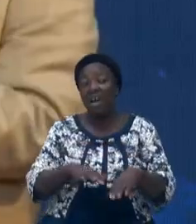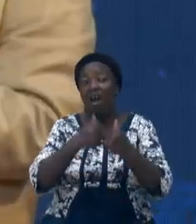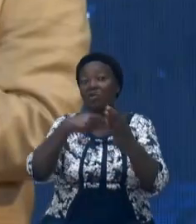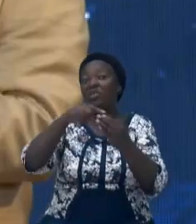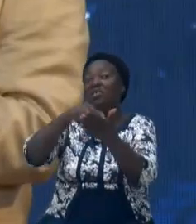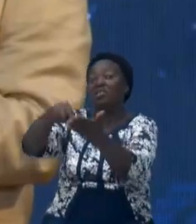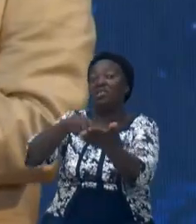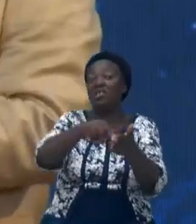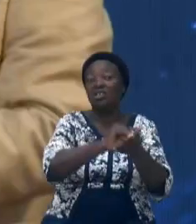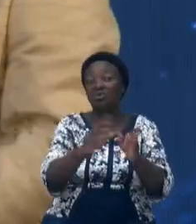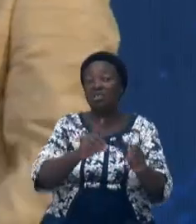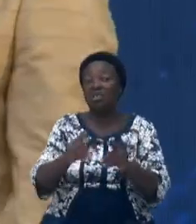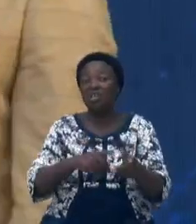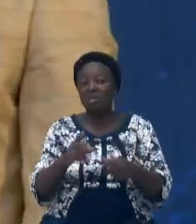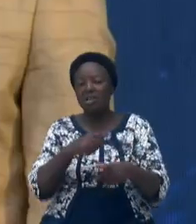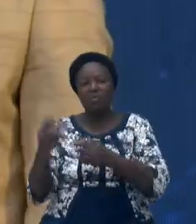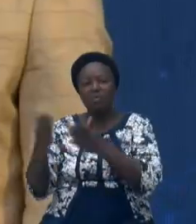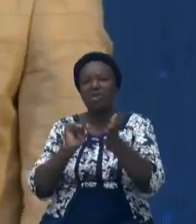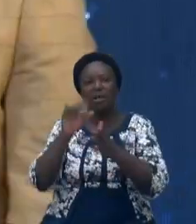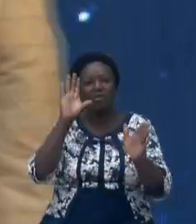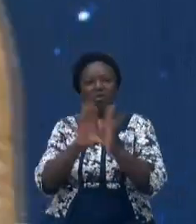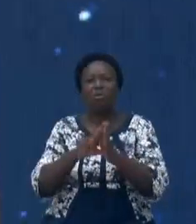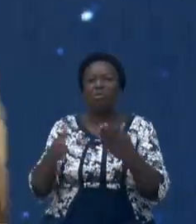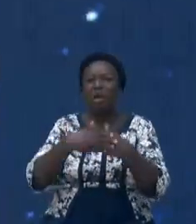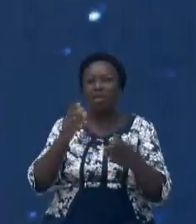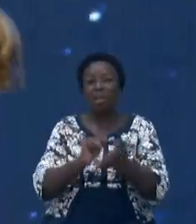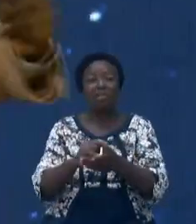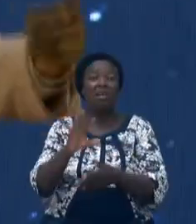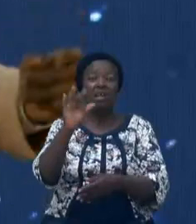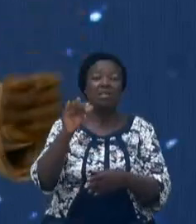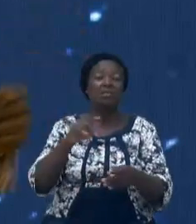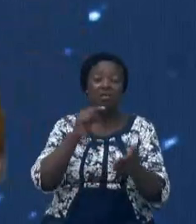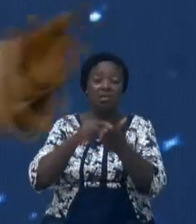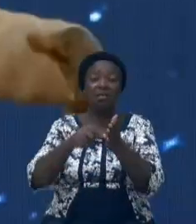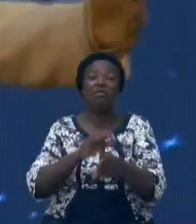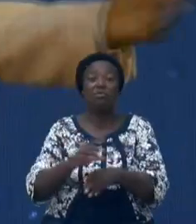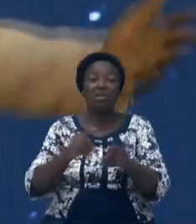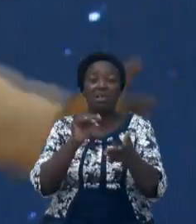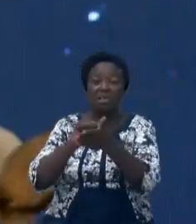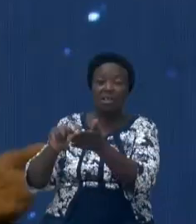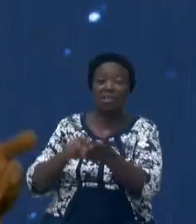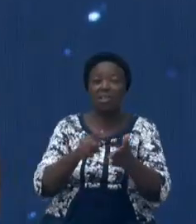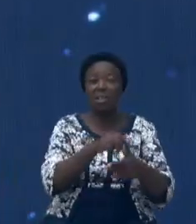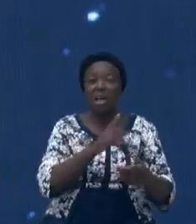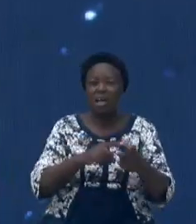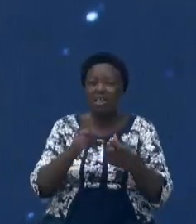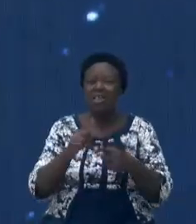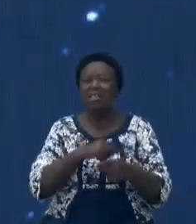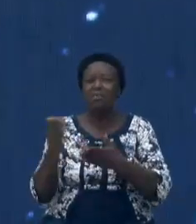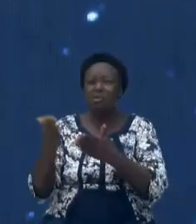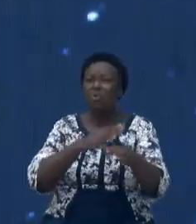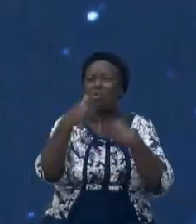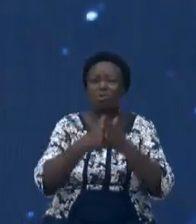parmi les gens tu veux aller aussi elle aussi est ce que tu as fait tu regardes ceci il va ramener les images déjà fêté